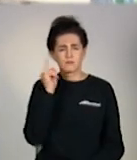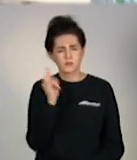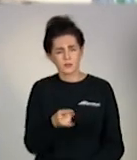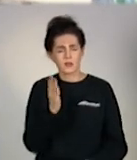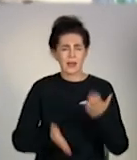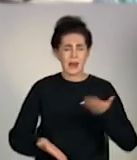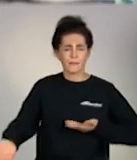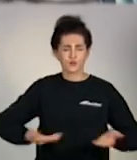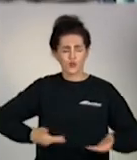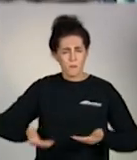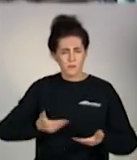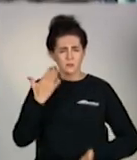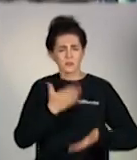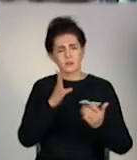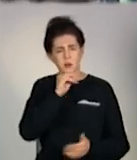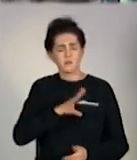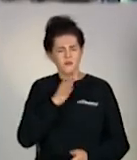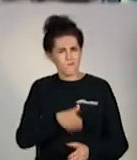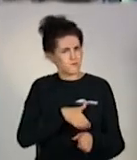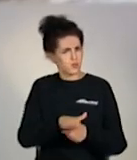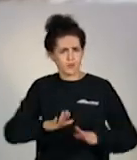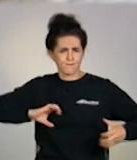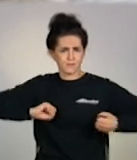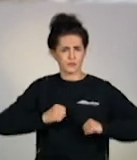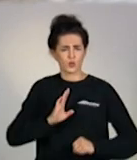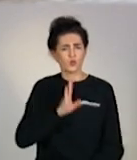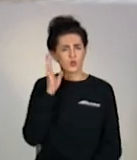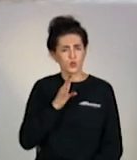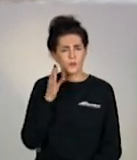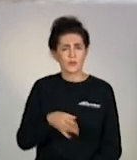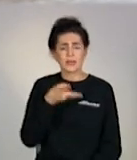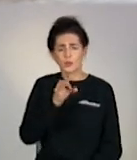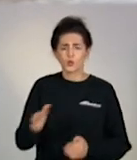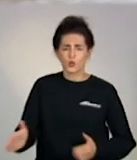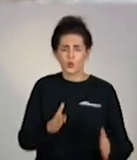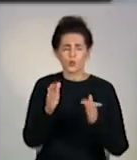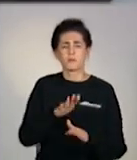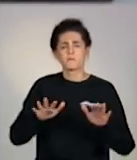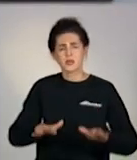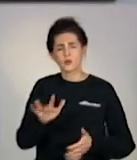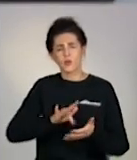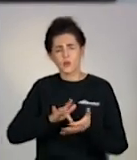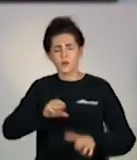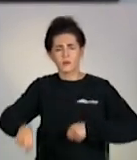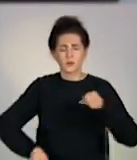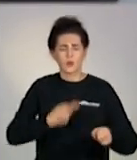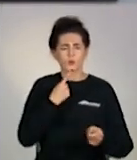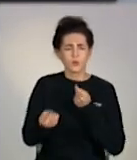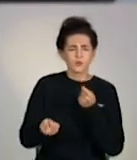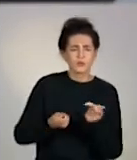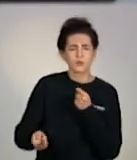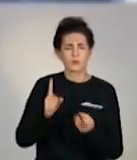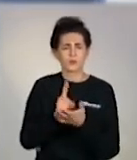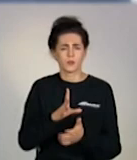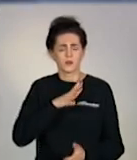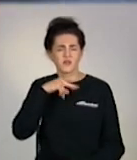пішком. Якщо маршрутки, звичайно, забиті у нас по утрам. Та додає, дорогами міста на велосипеді їздити небезпечно, тож треба бути